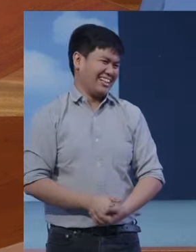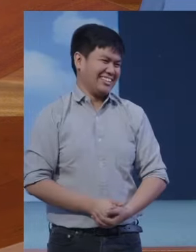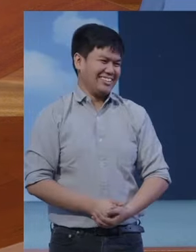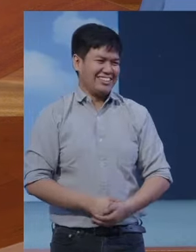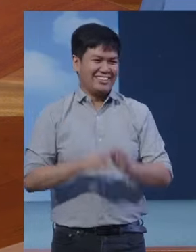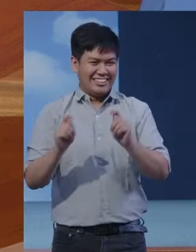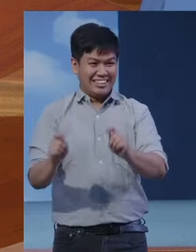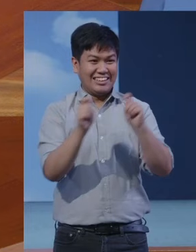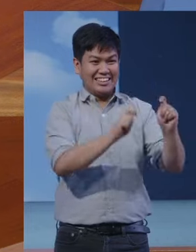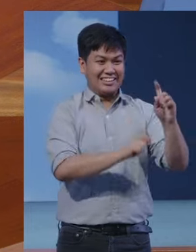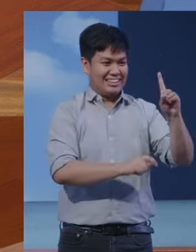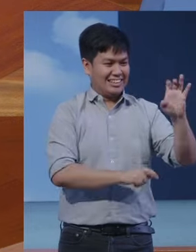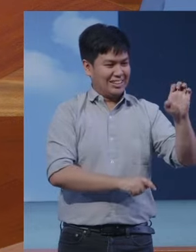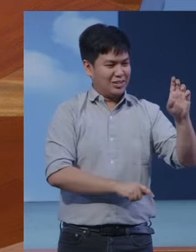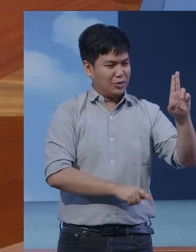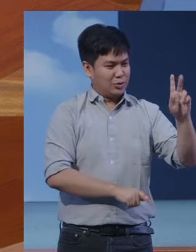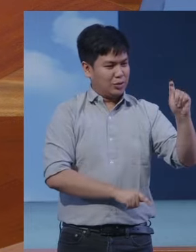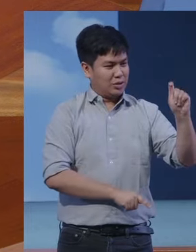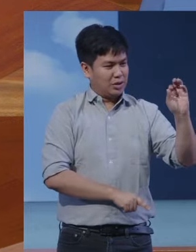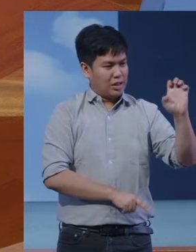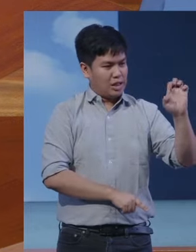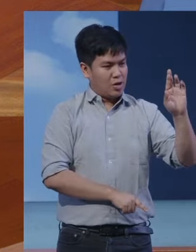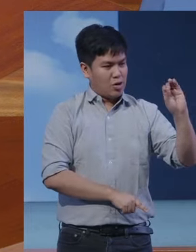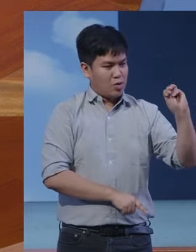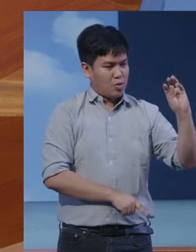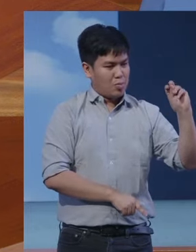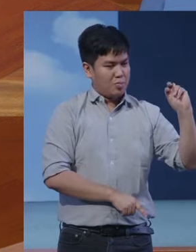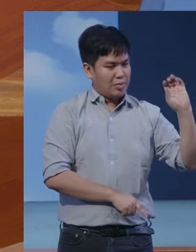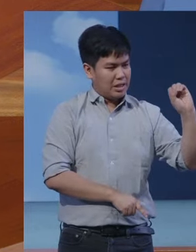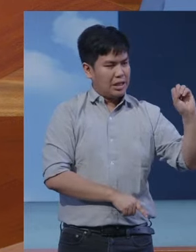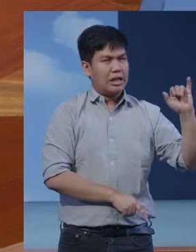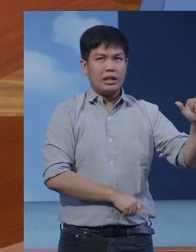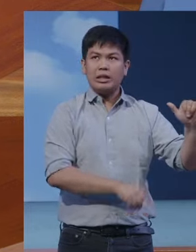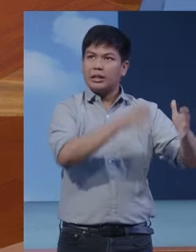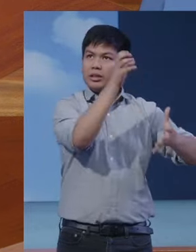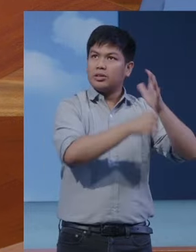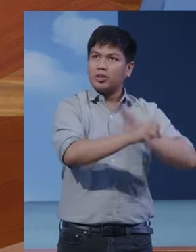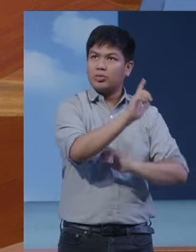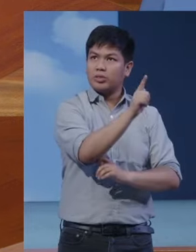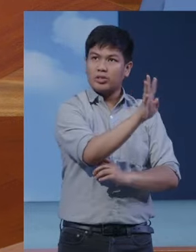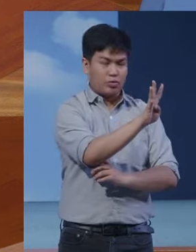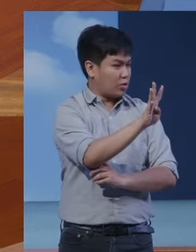natin Deuteronomy 24 no Deuteronomy